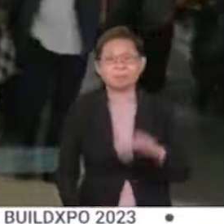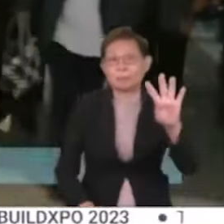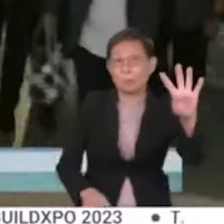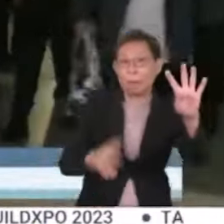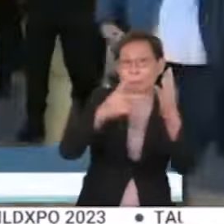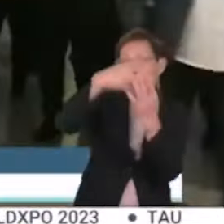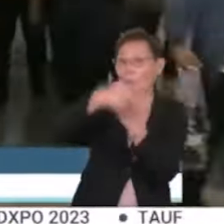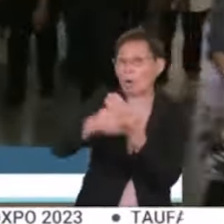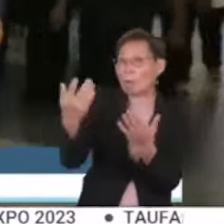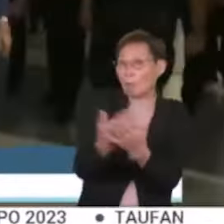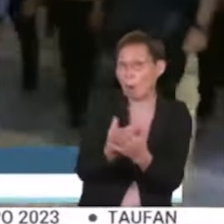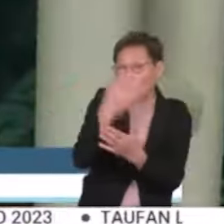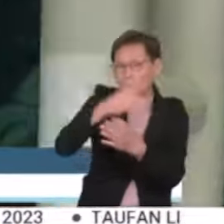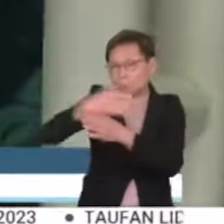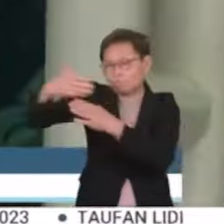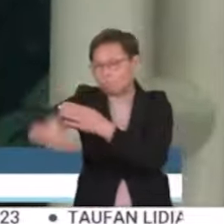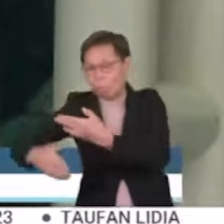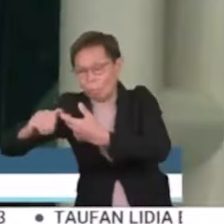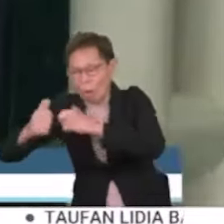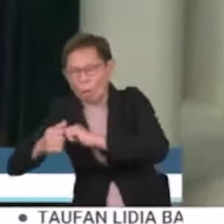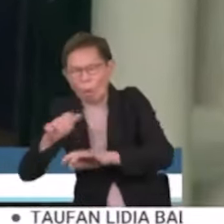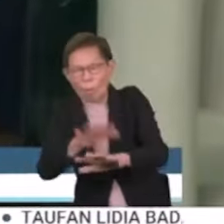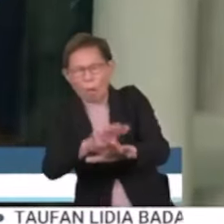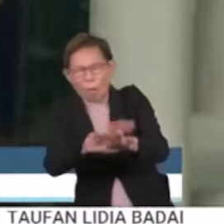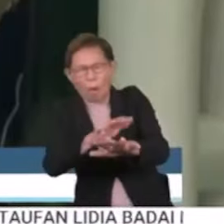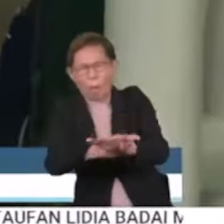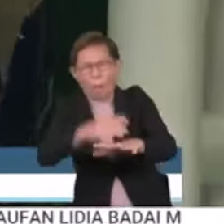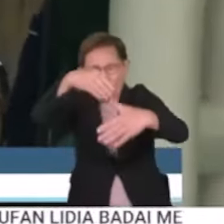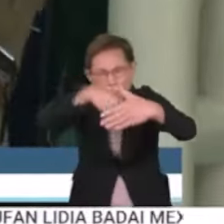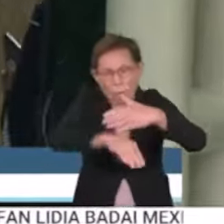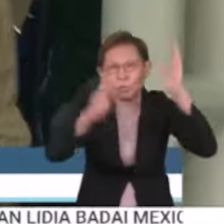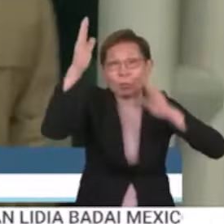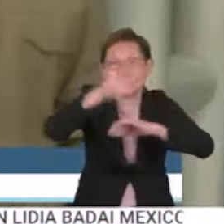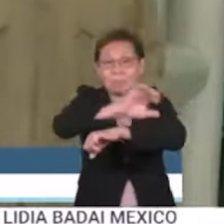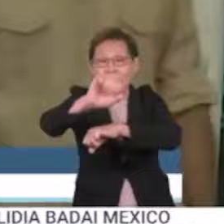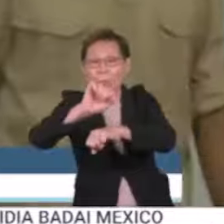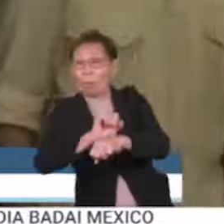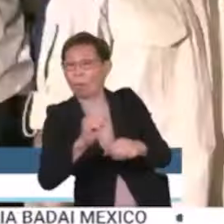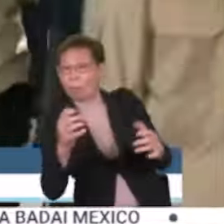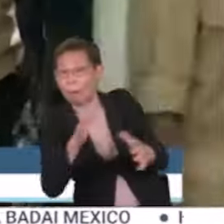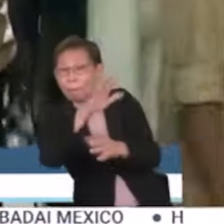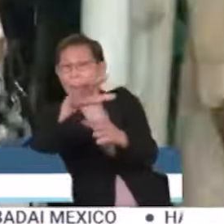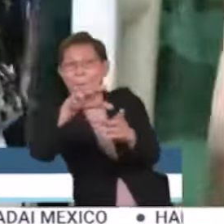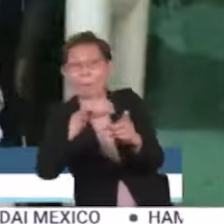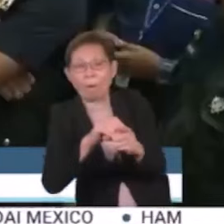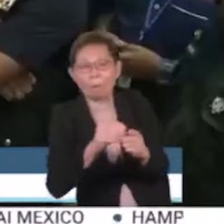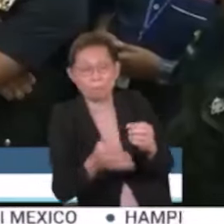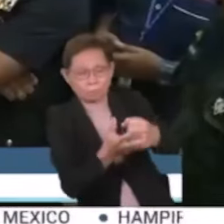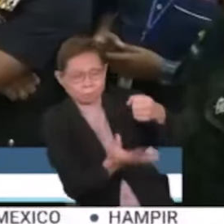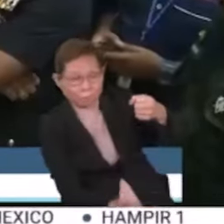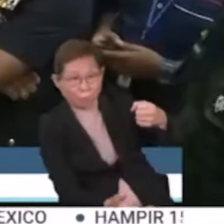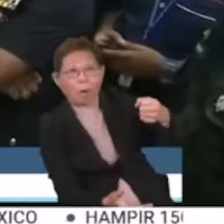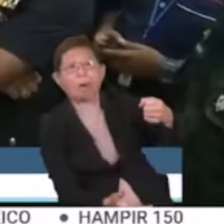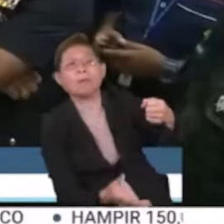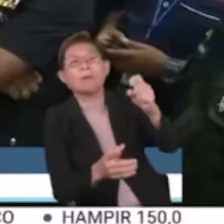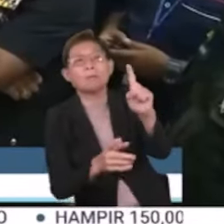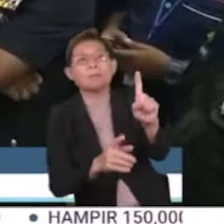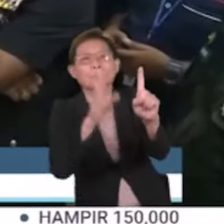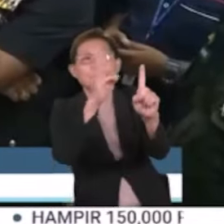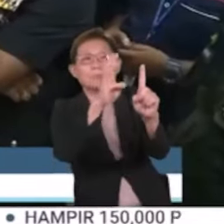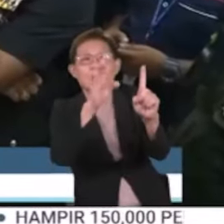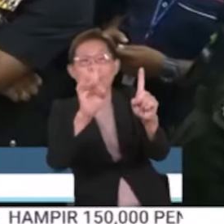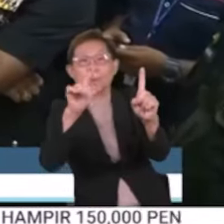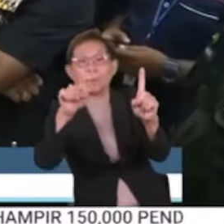empat inisiatif baharu bagi mengatasi isu kesesakan laluan masuk Malaysia Singapura melibatkan peruntukan keseluruhan